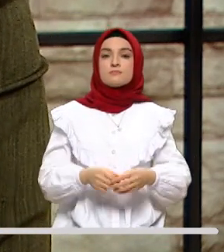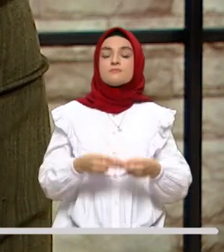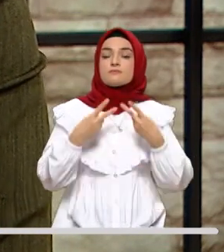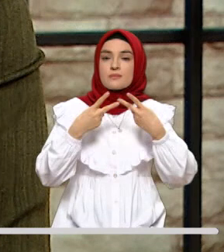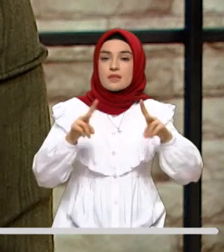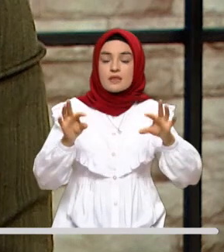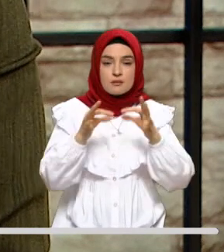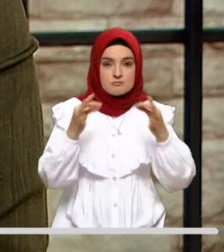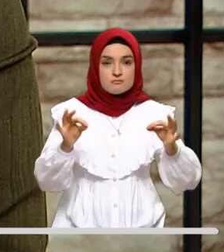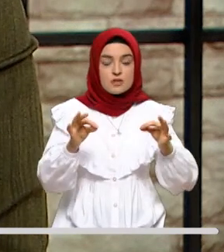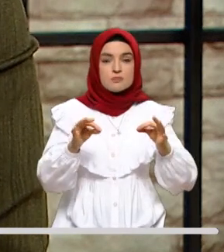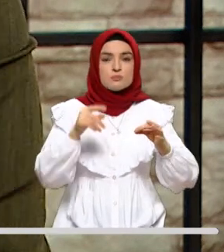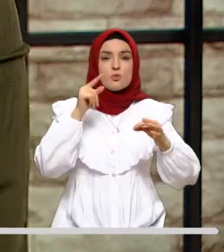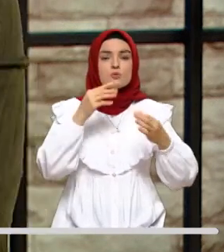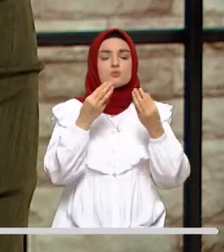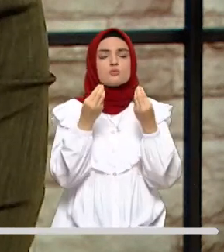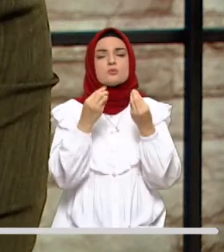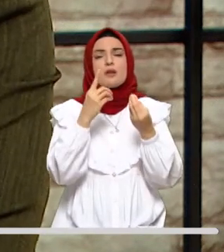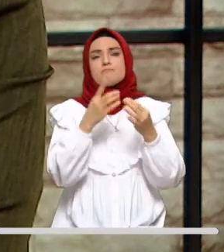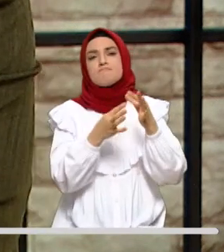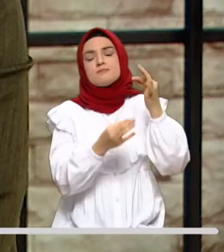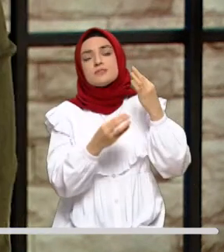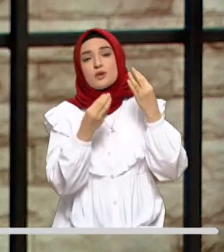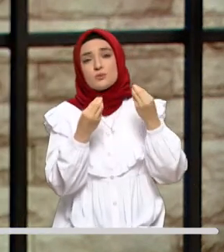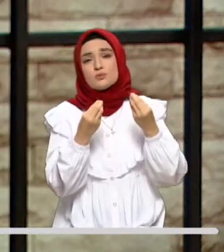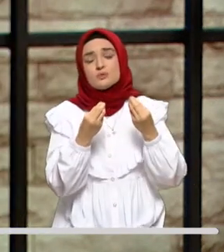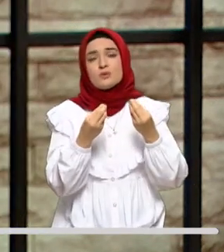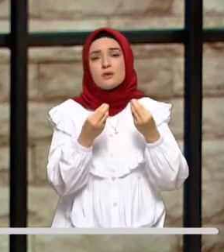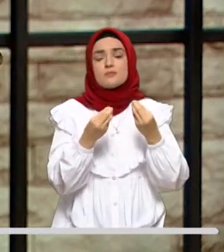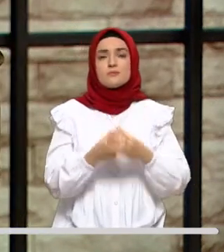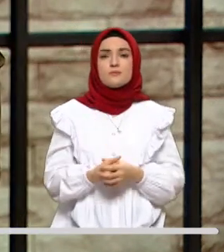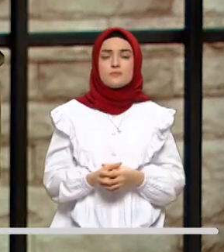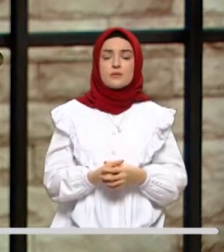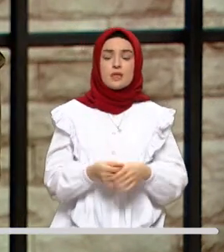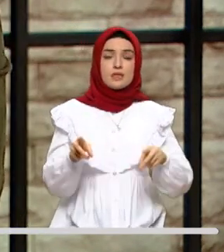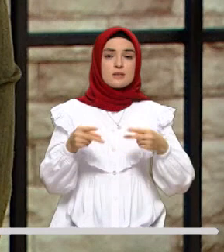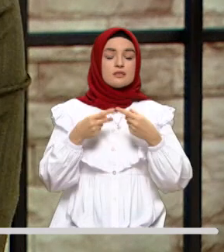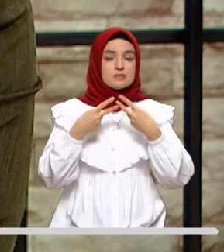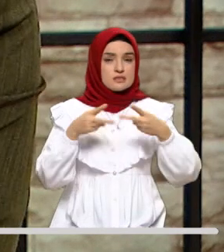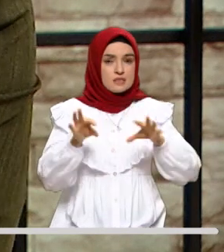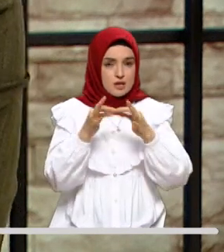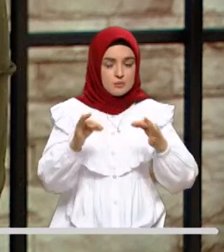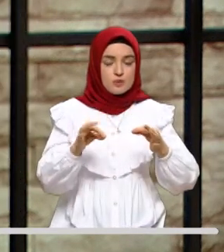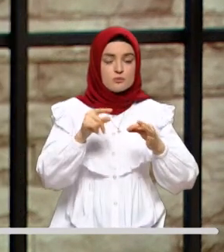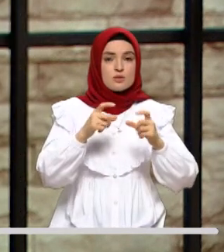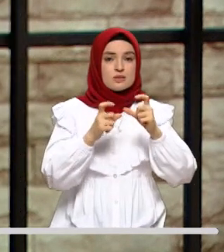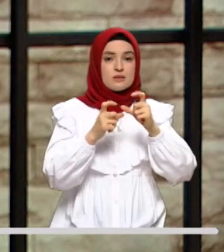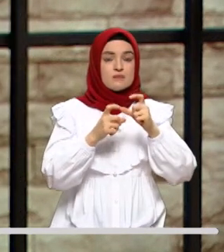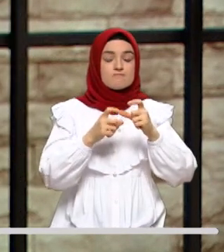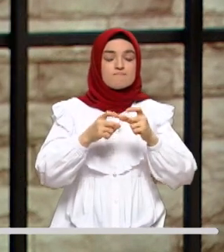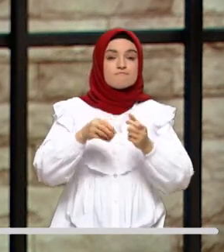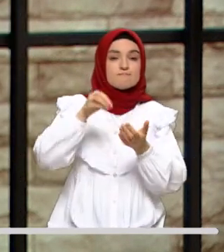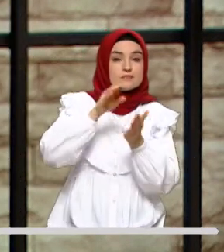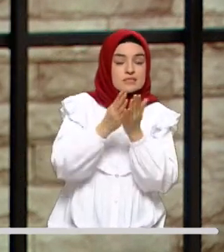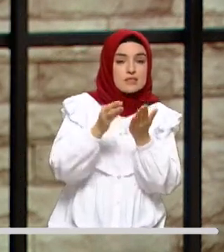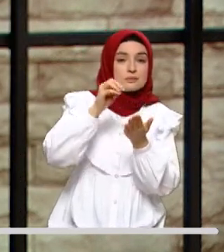Marşı'nı da ne kadar Ali Cenap bir insan, ne kadar diğergam bir insan. İstiklal Marşı'nı Safahat adlı kitaba almamış. Evet.